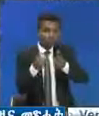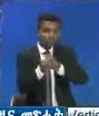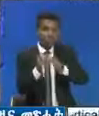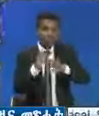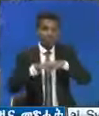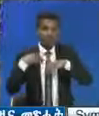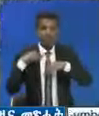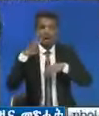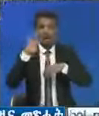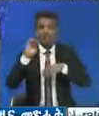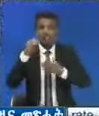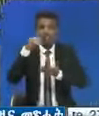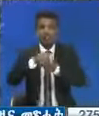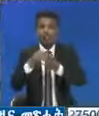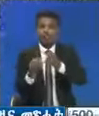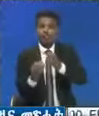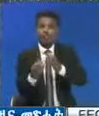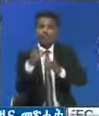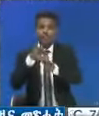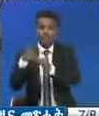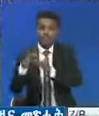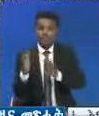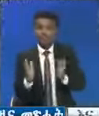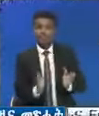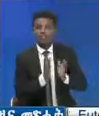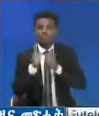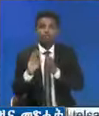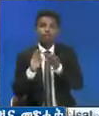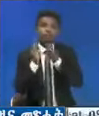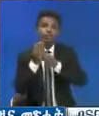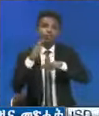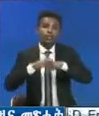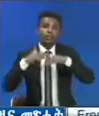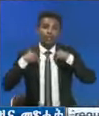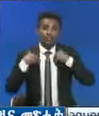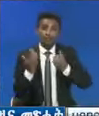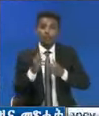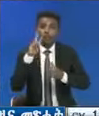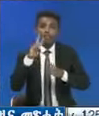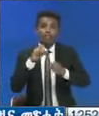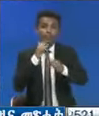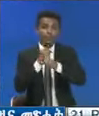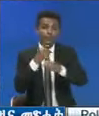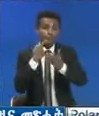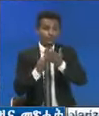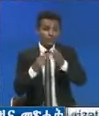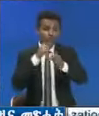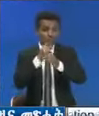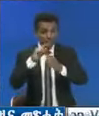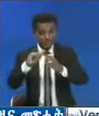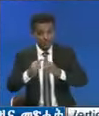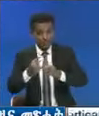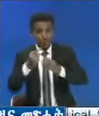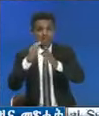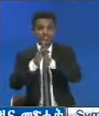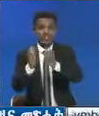40,000 ችግኝ የከተባ ስራ ተሰርቶለት ለተከላ የተዘጋጀበት መንገድ ነው ያለው። ሁለት ዓመታችን ነው በዚህ ዓመት የጀመር ነው። ችግኞችን እያፈላን